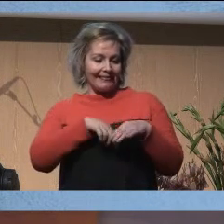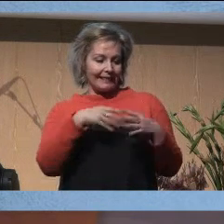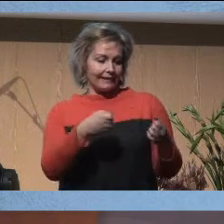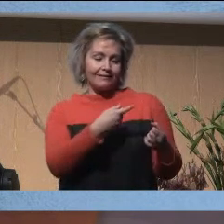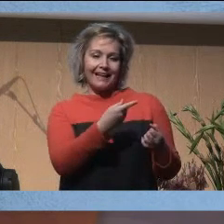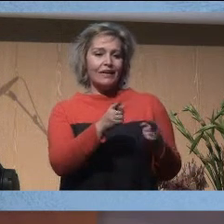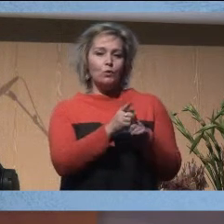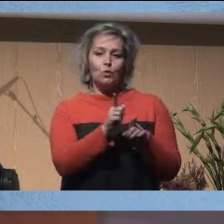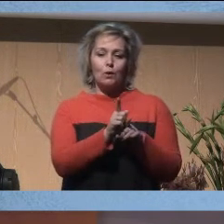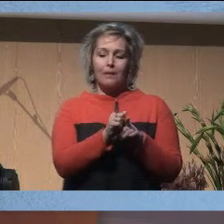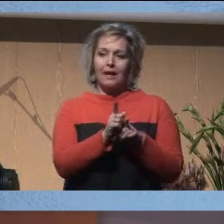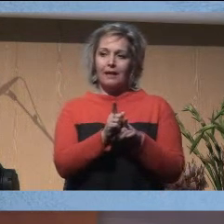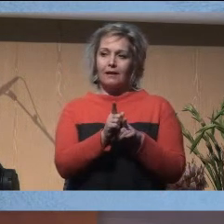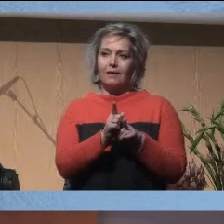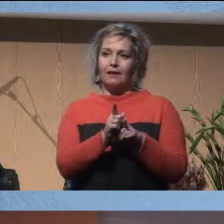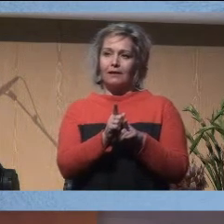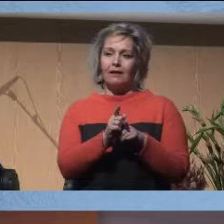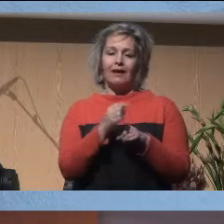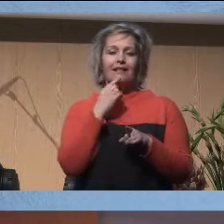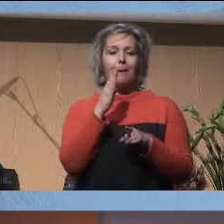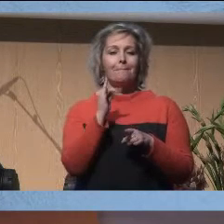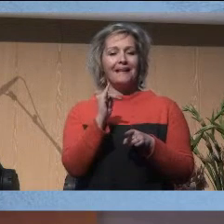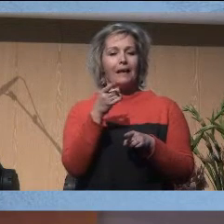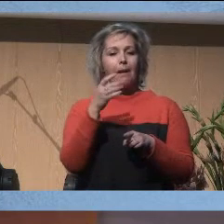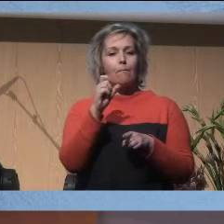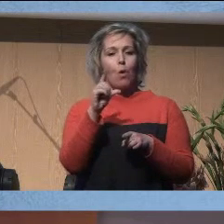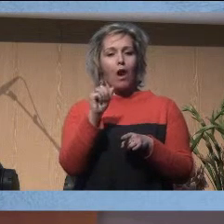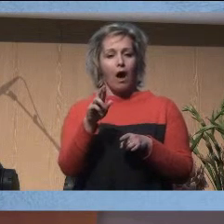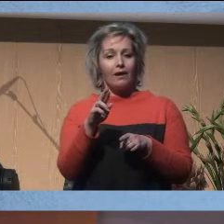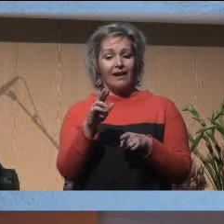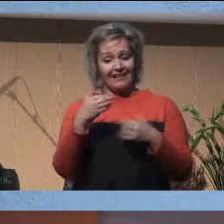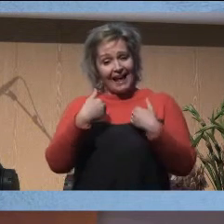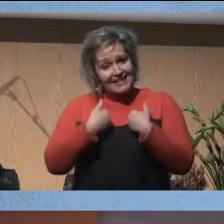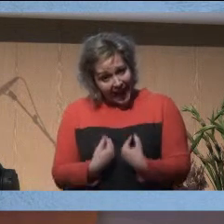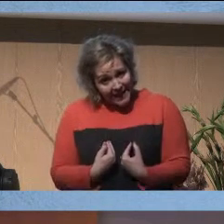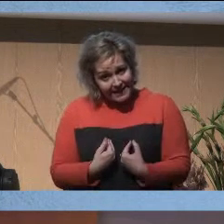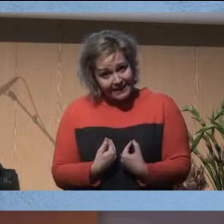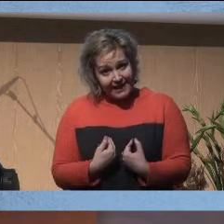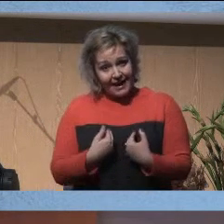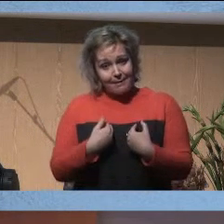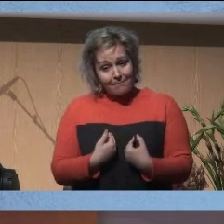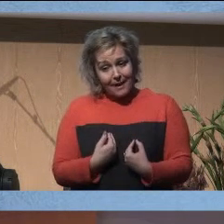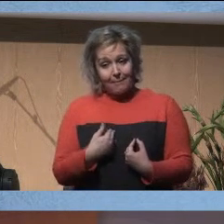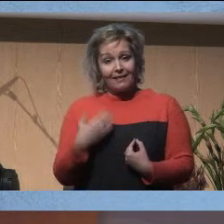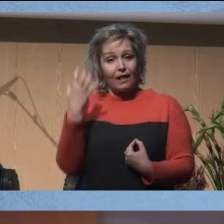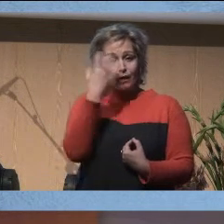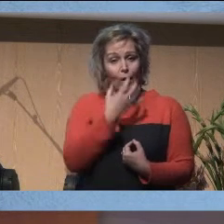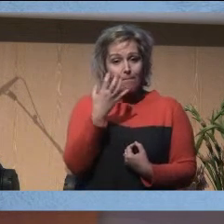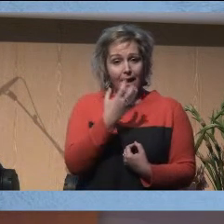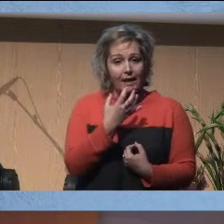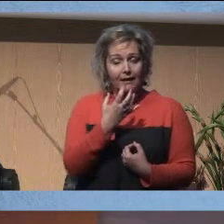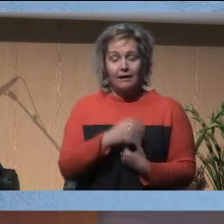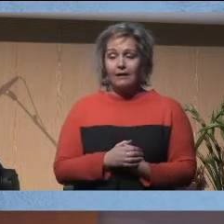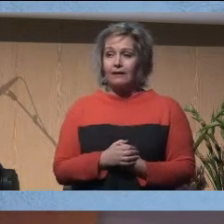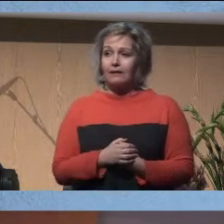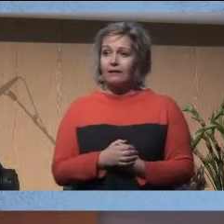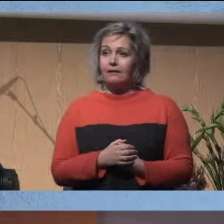det ikke noen som er bipolar. Det er jeg. Drømmene mine.